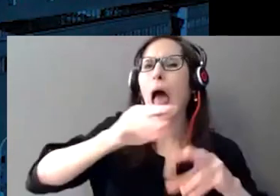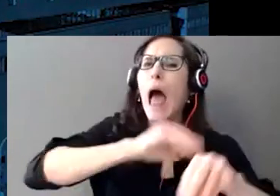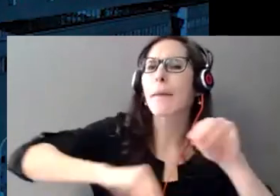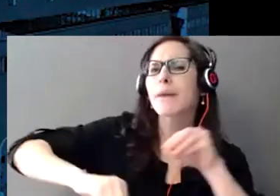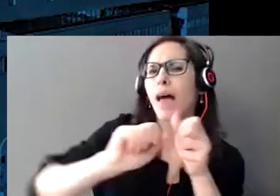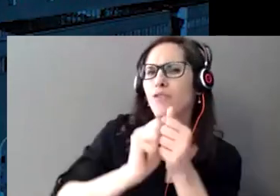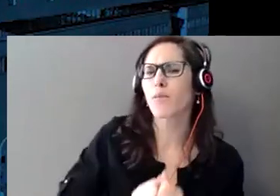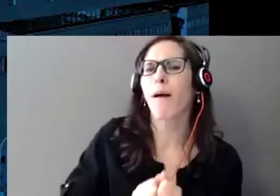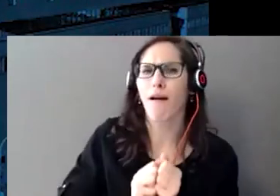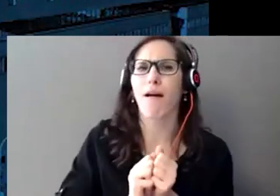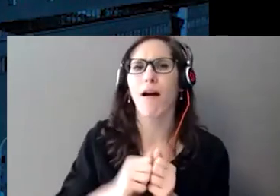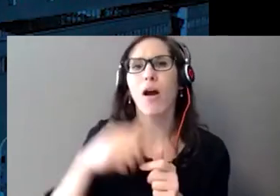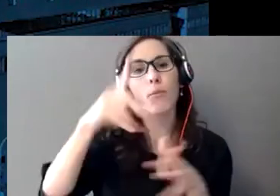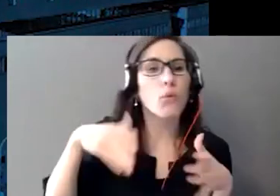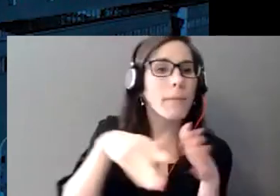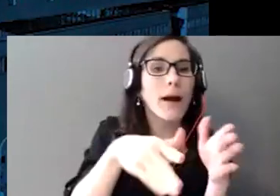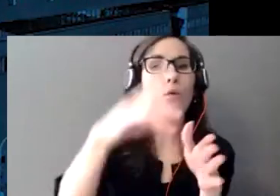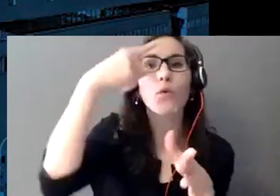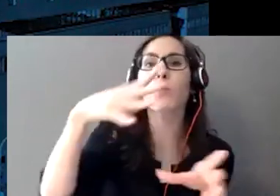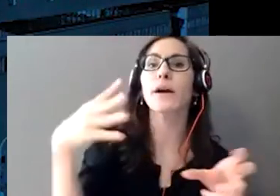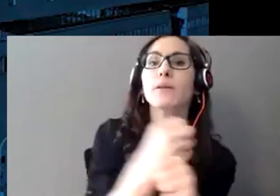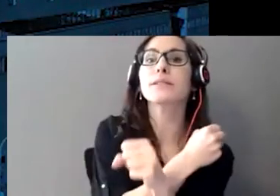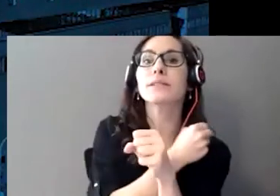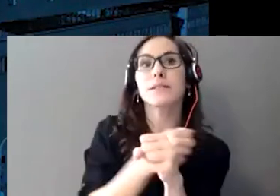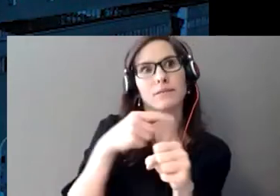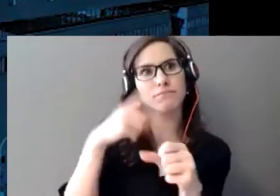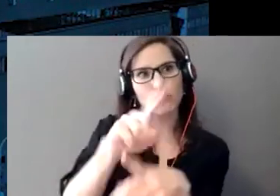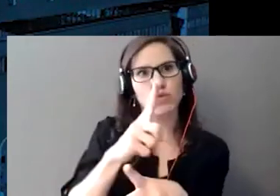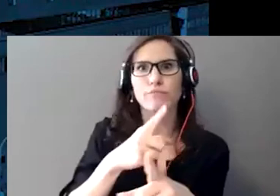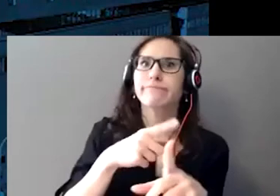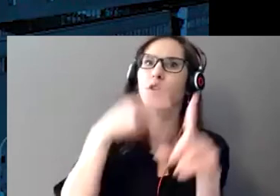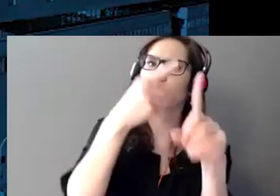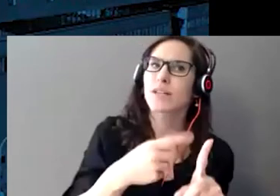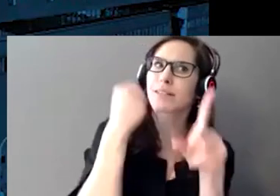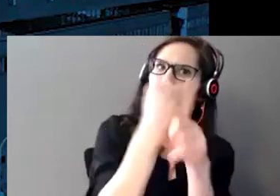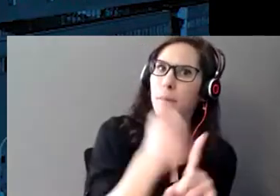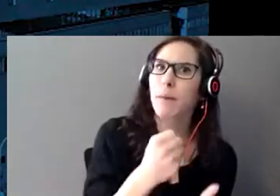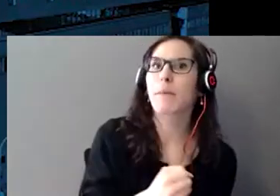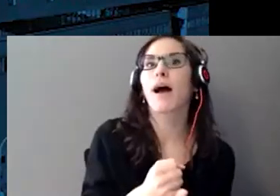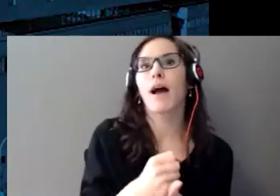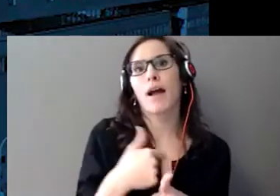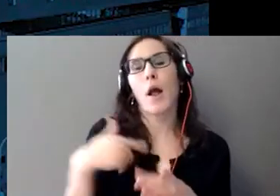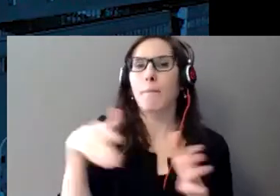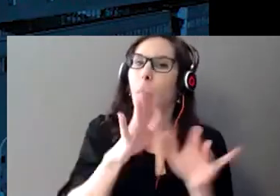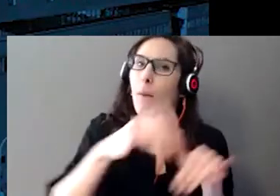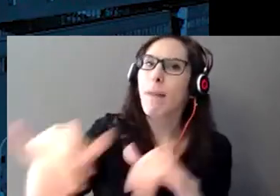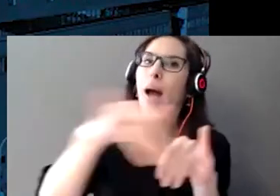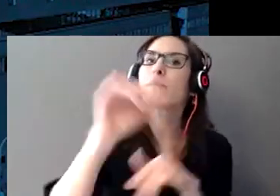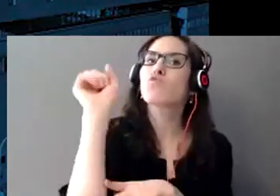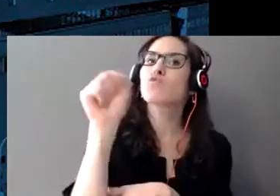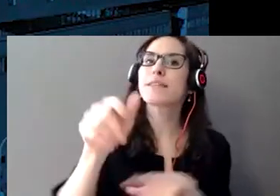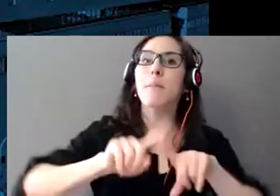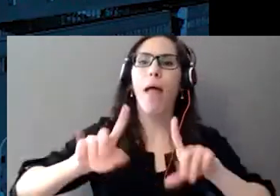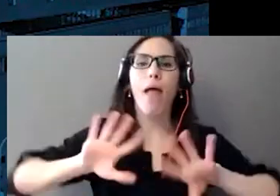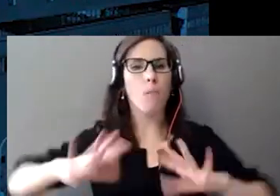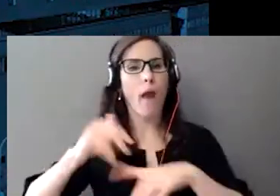rencontrer ces exigences-là est la même d'une personne à l'autre par contre les moyens mis en place peuvent varier